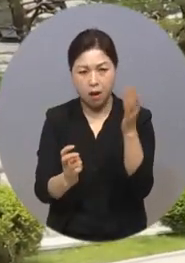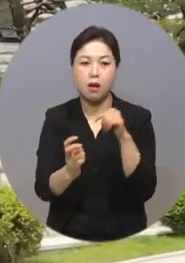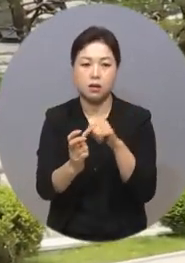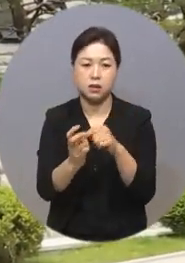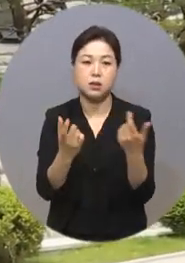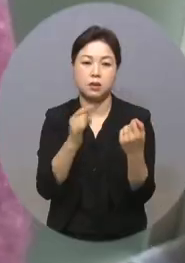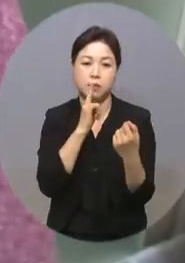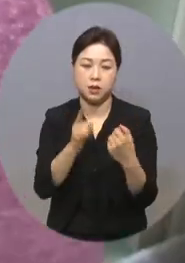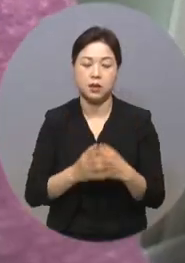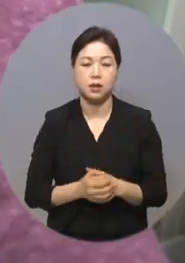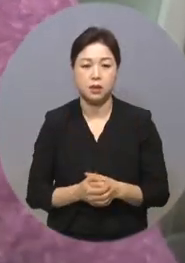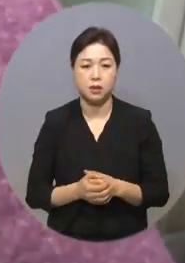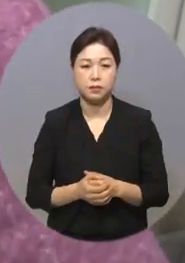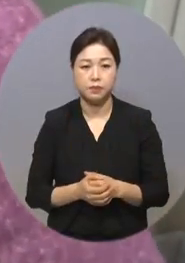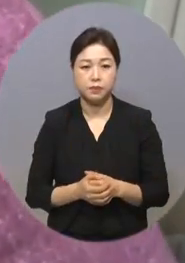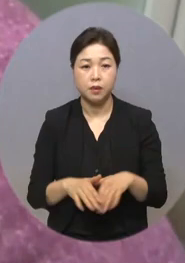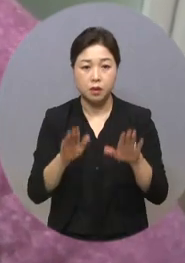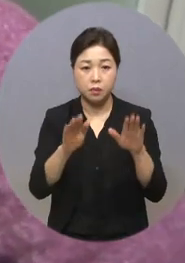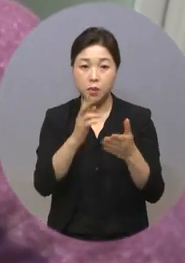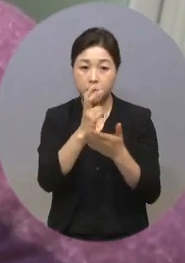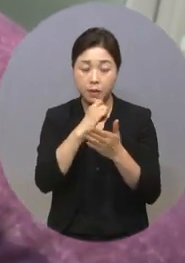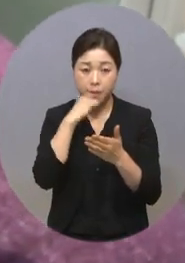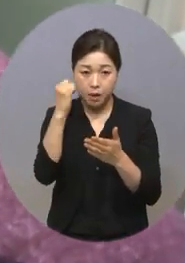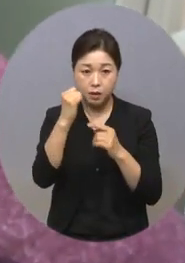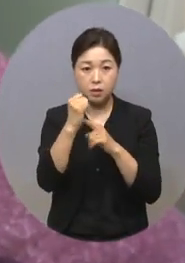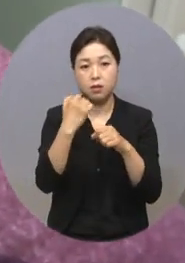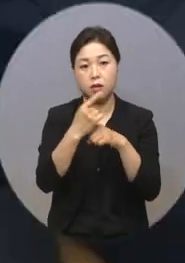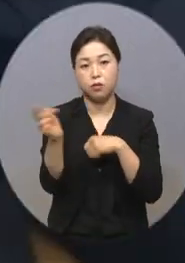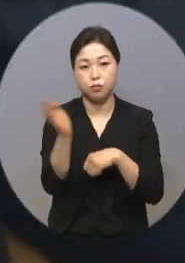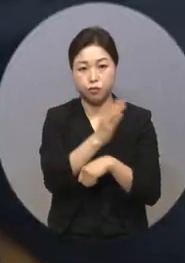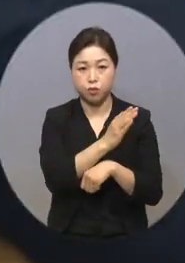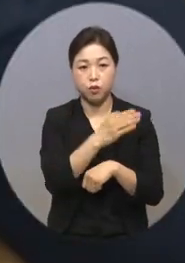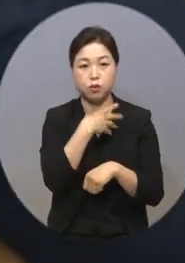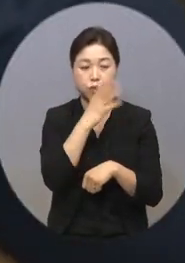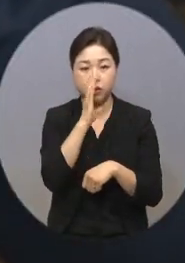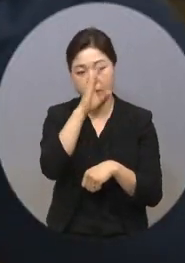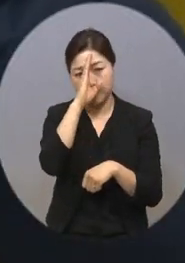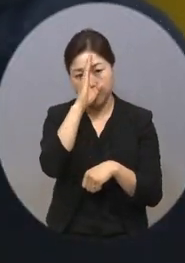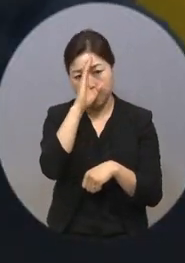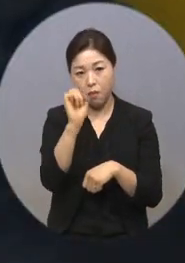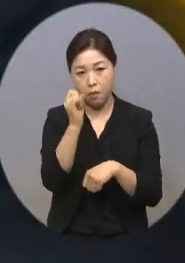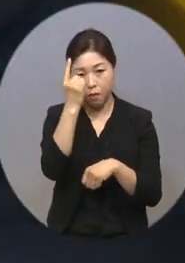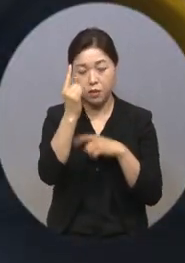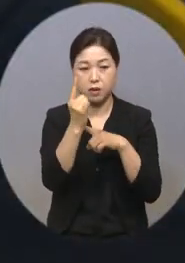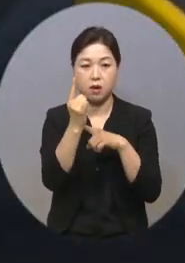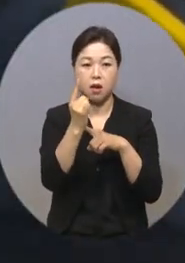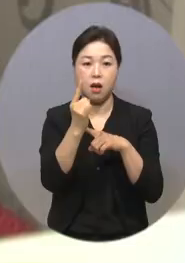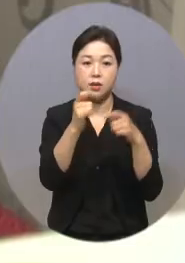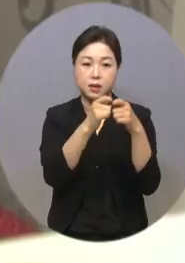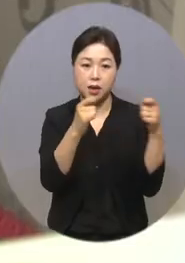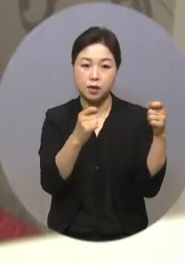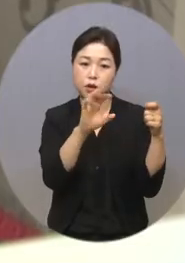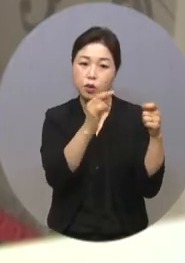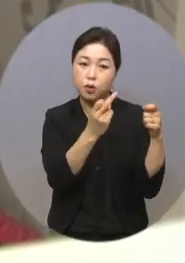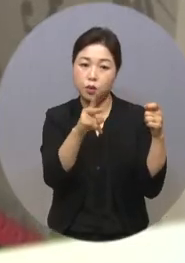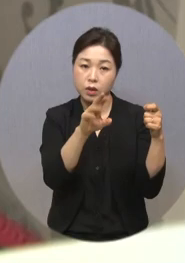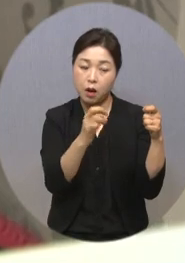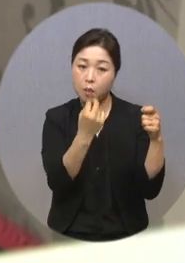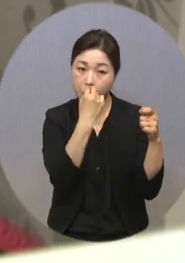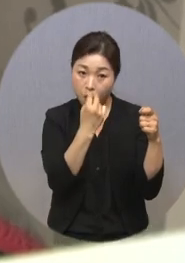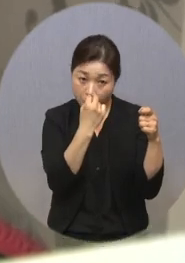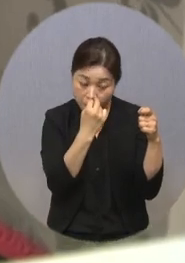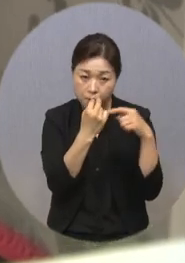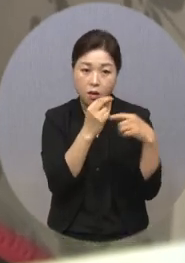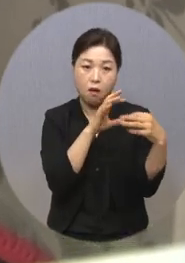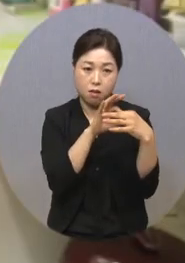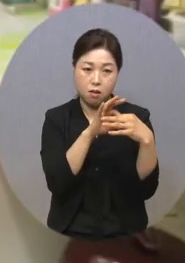있습니다 이번 개정안 통과로 내년부터 노인성 질환으로 인해 장기요양보험 을 이용하는 65세 미만 창 애인도